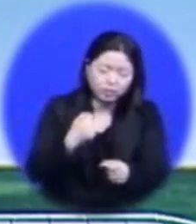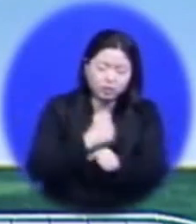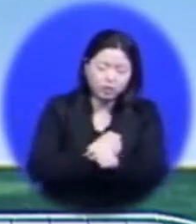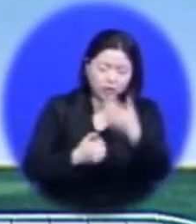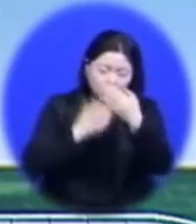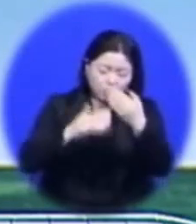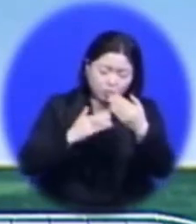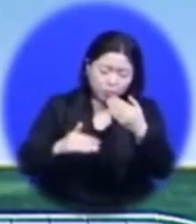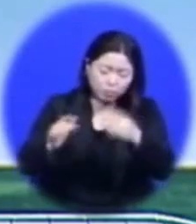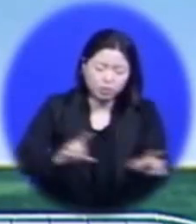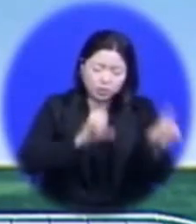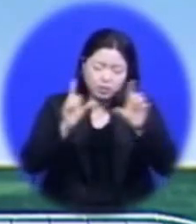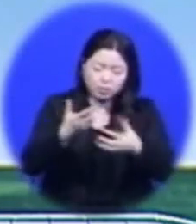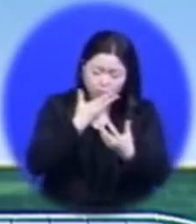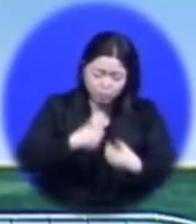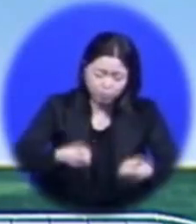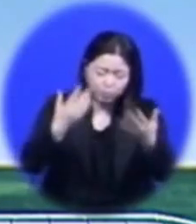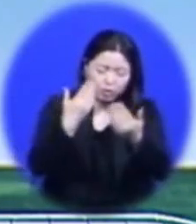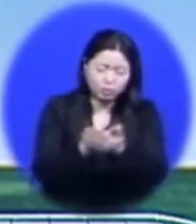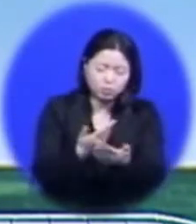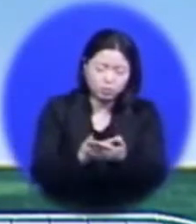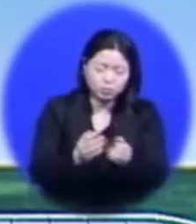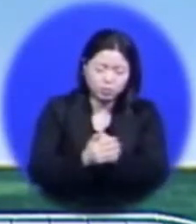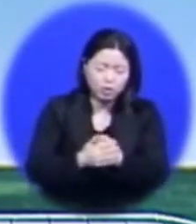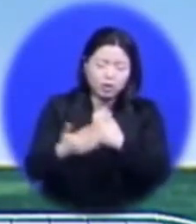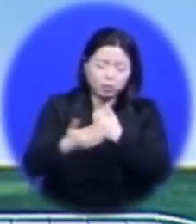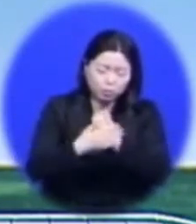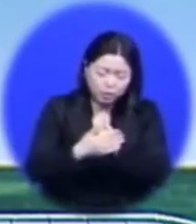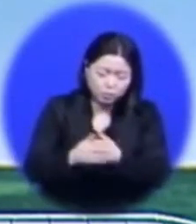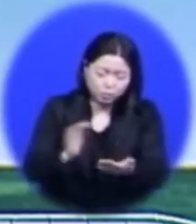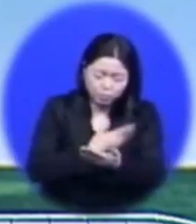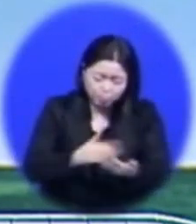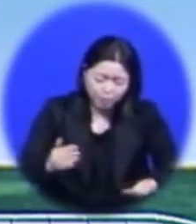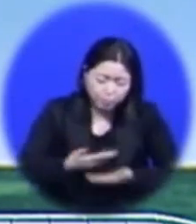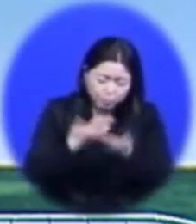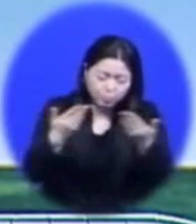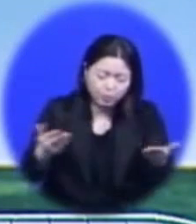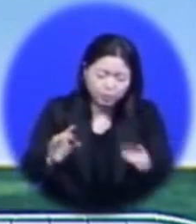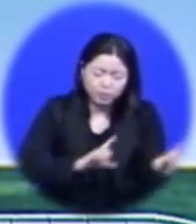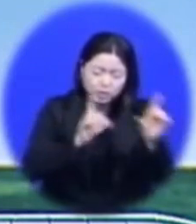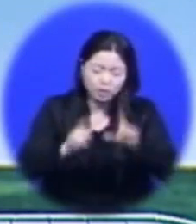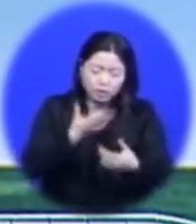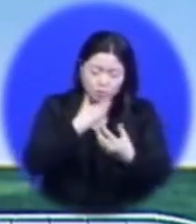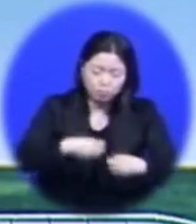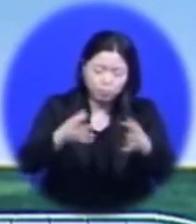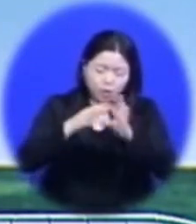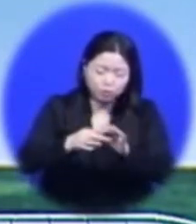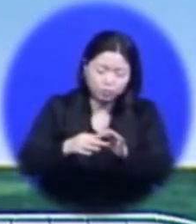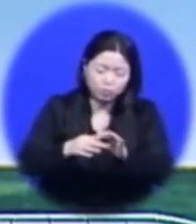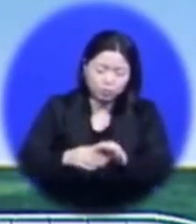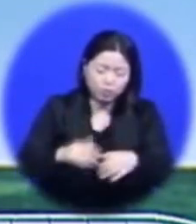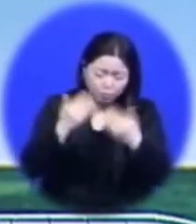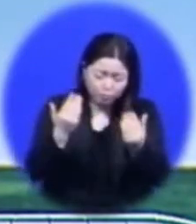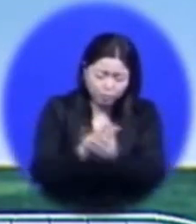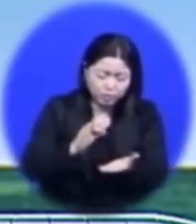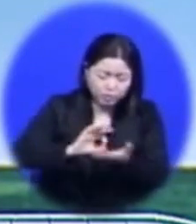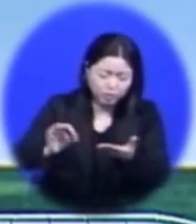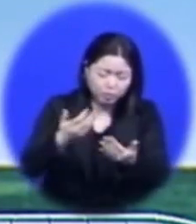성도들의 삶을 축복해 주셔서 도와주고 베풀며 사는 축복의 통로로 온전히